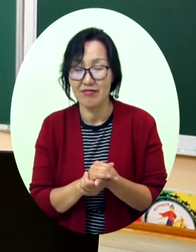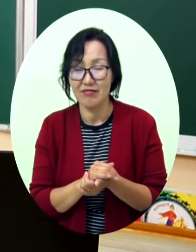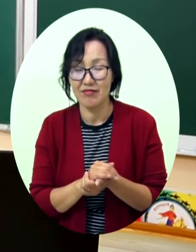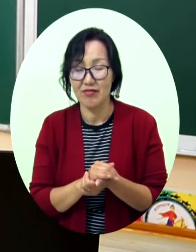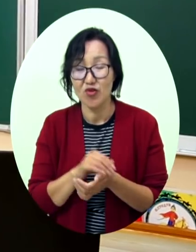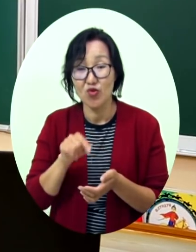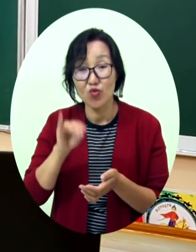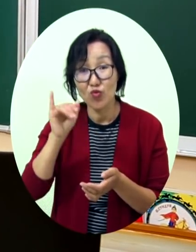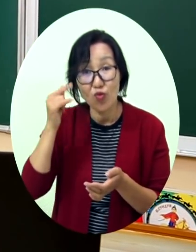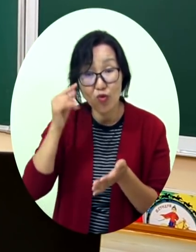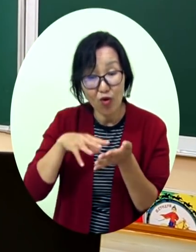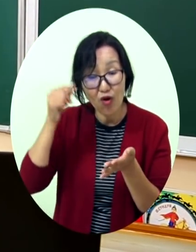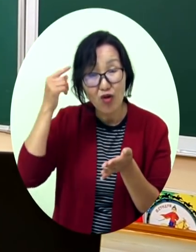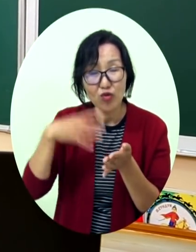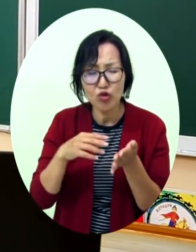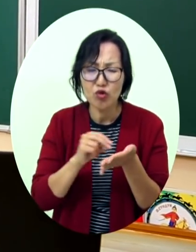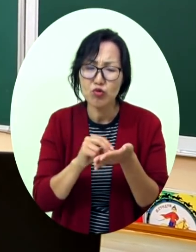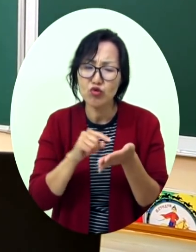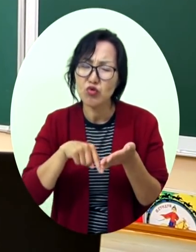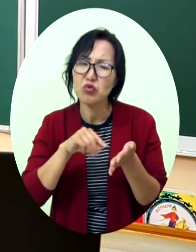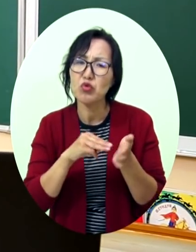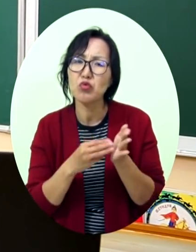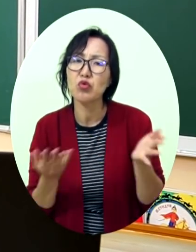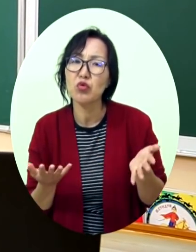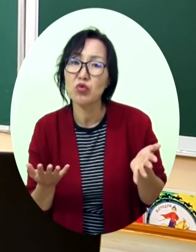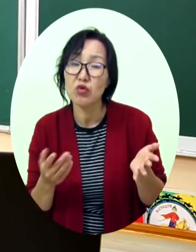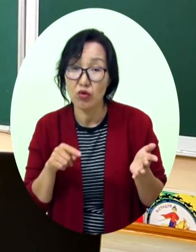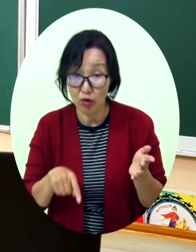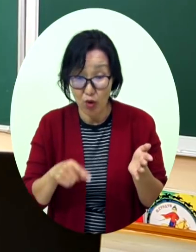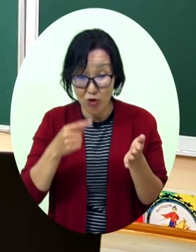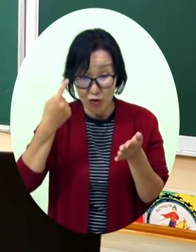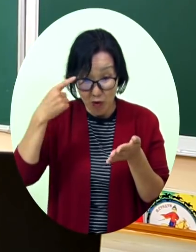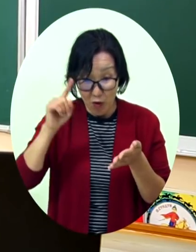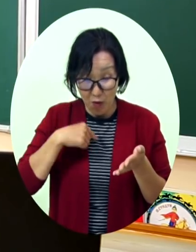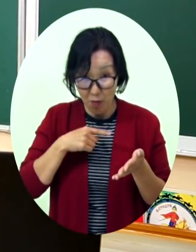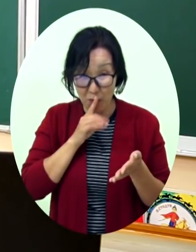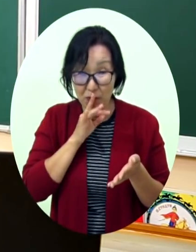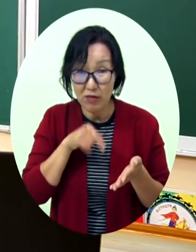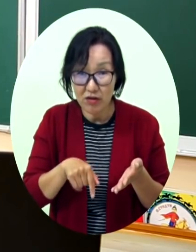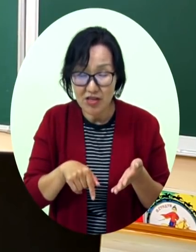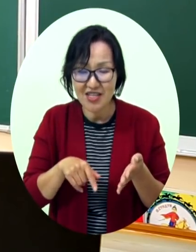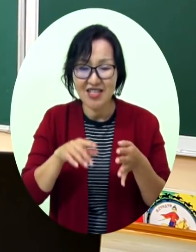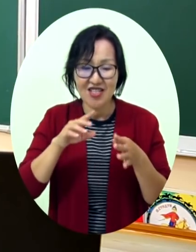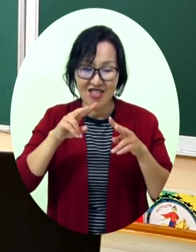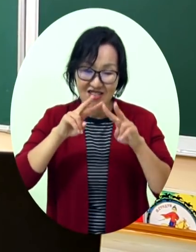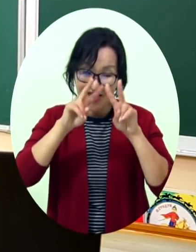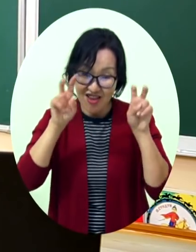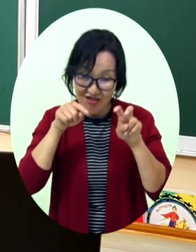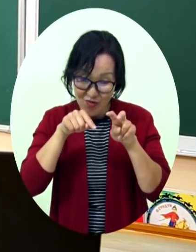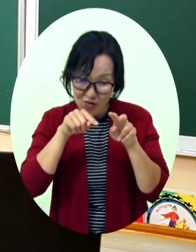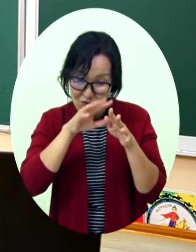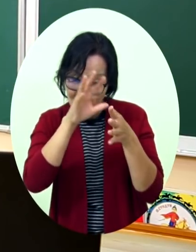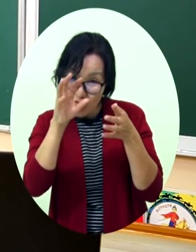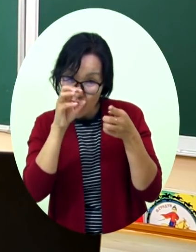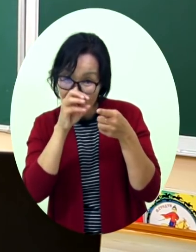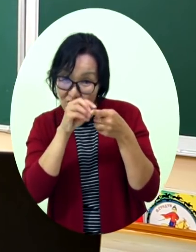энд юуг ойлгож болох вэ гэхээр бичих төлөвлөгөө гэдэгт тухайн зохиох гэж байгаа сэдвийн хүрээнд